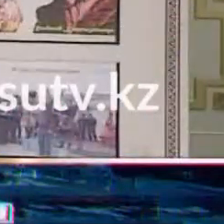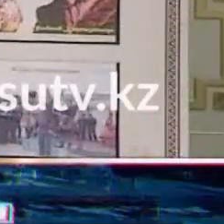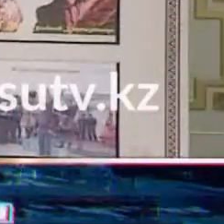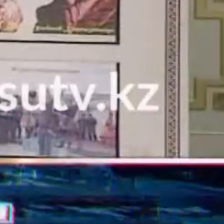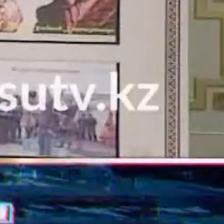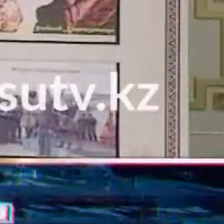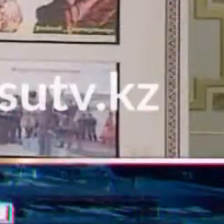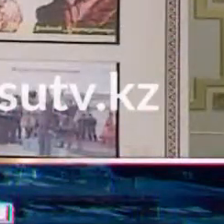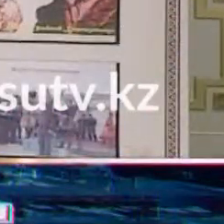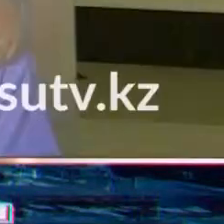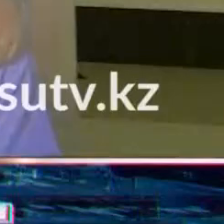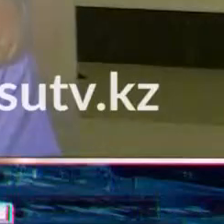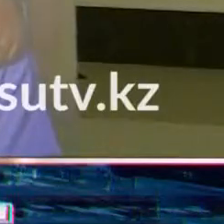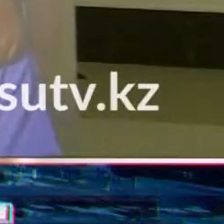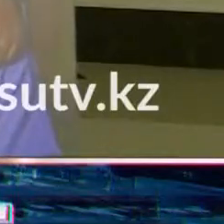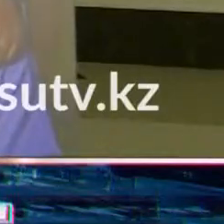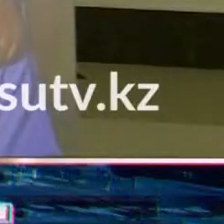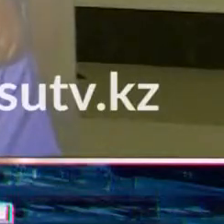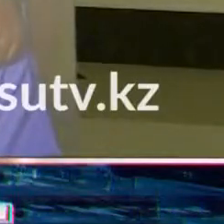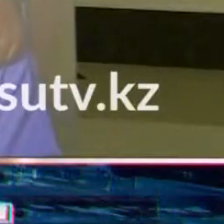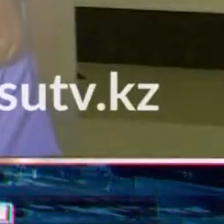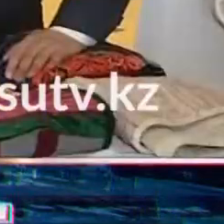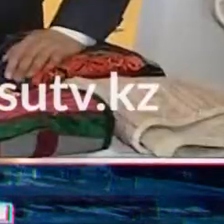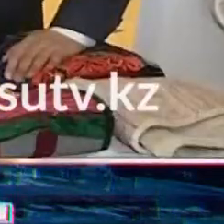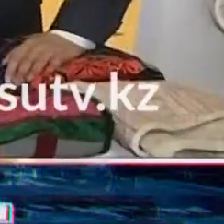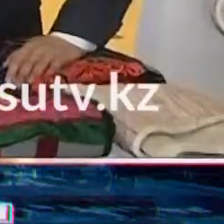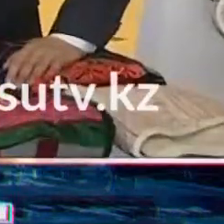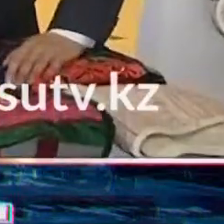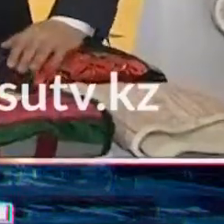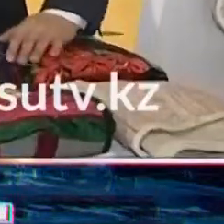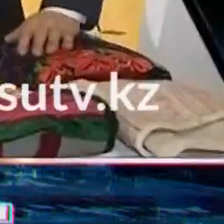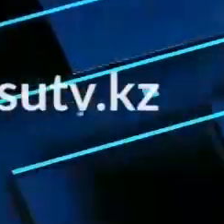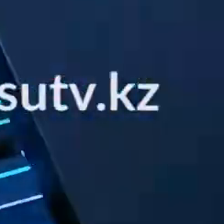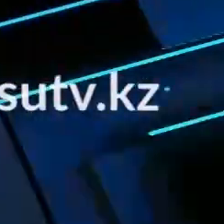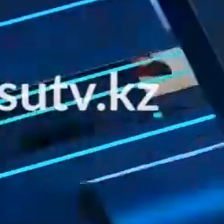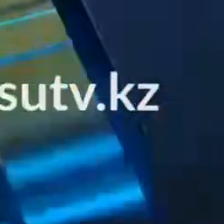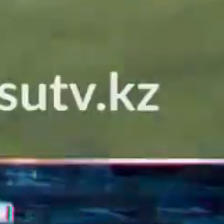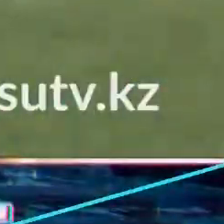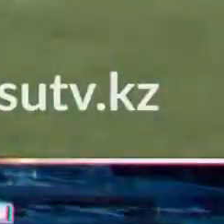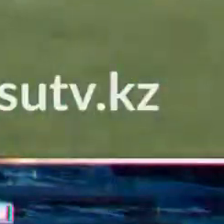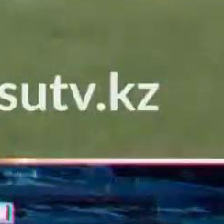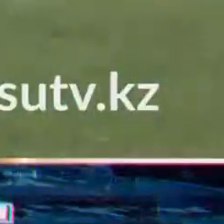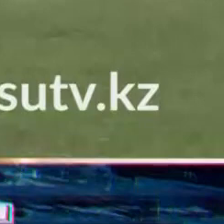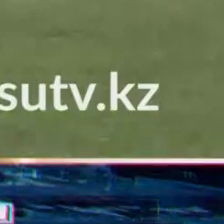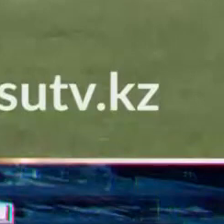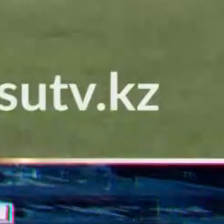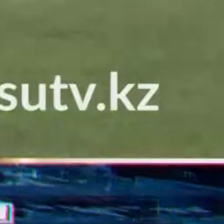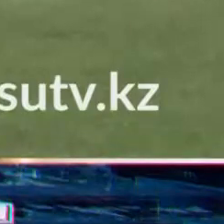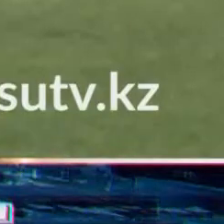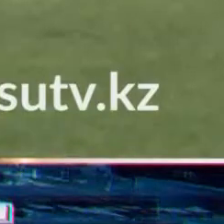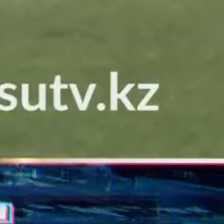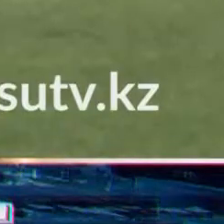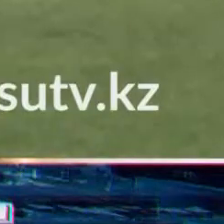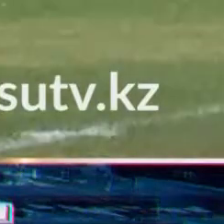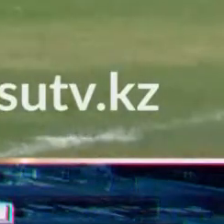Эталон семьи. Областной этап национального конкурса «Мерили от Басе» состоялся в Талдыкургане. К вершинам